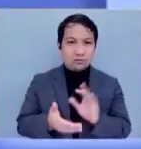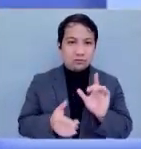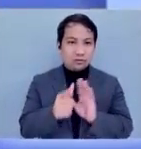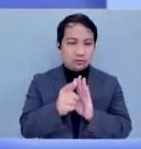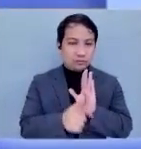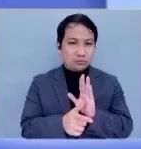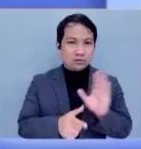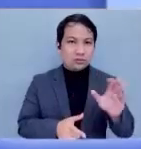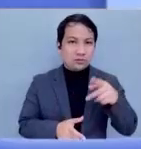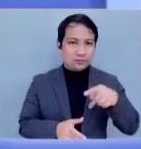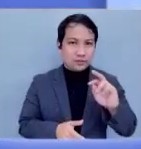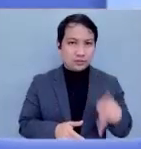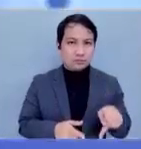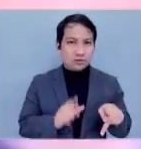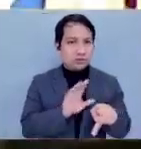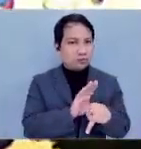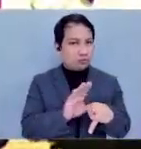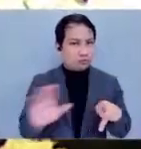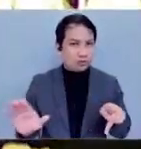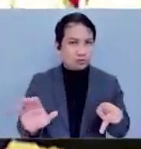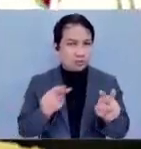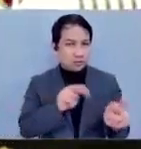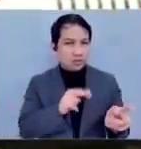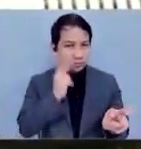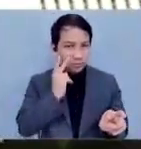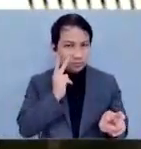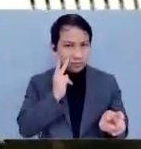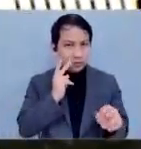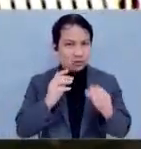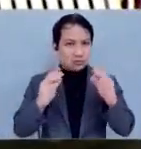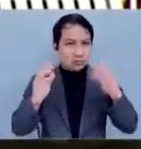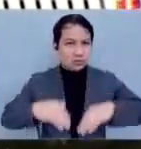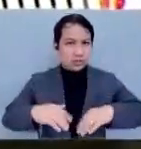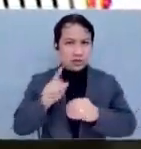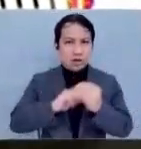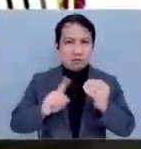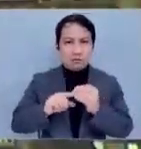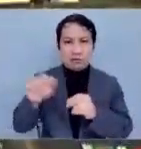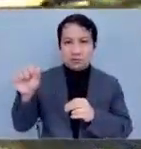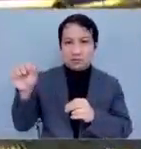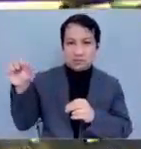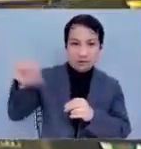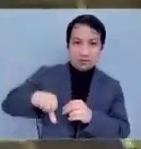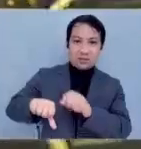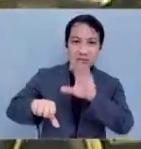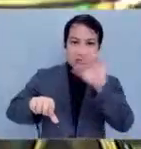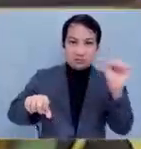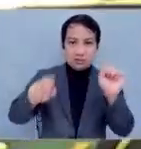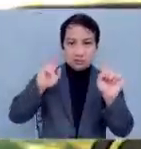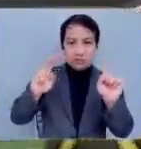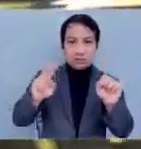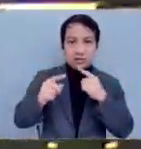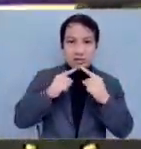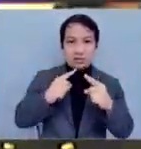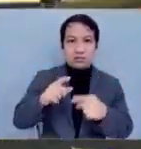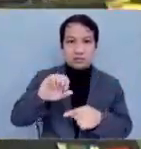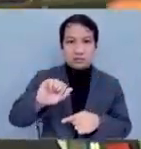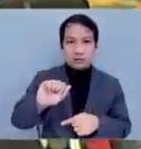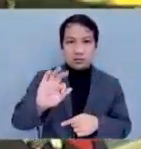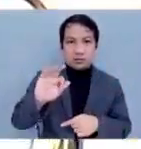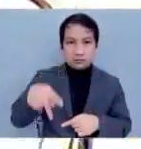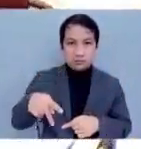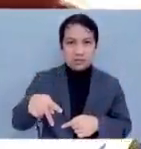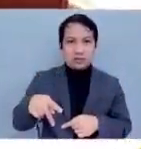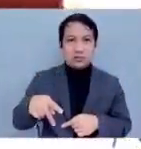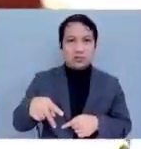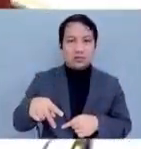PNP, wala silang namamonitor na destabilization effort laban sa Pangulo. Pero kausap na raw nilang AFP ukol dito. Kahit